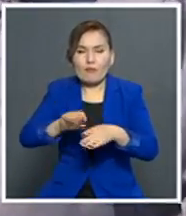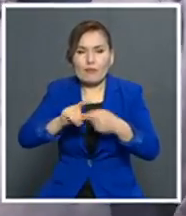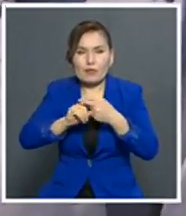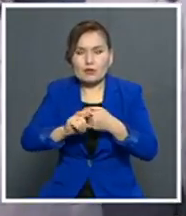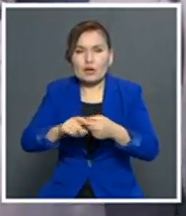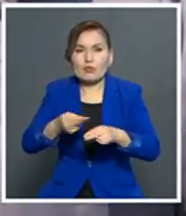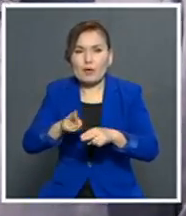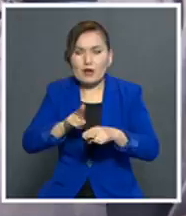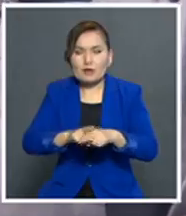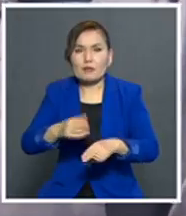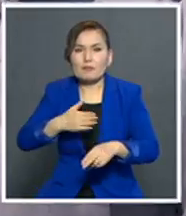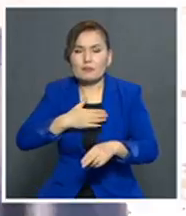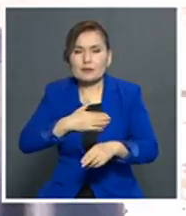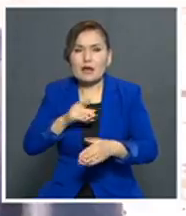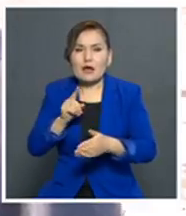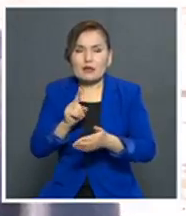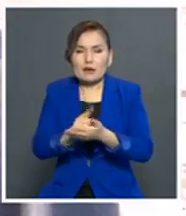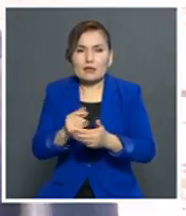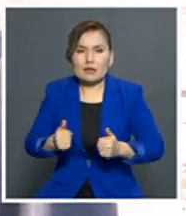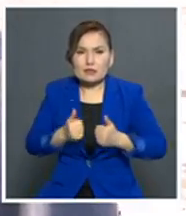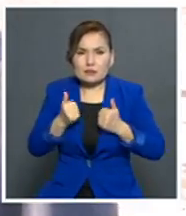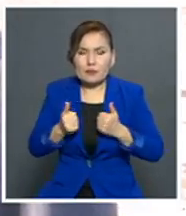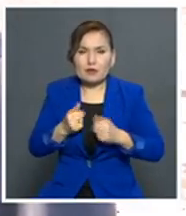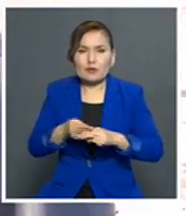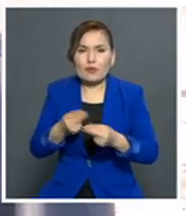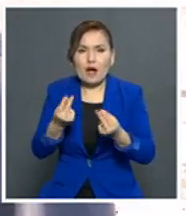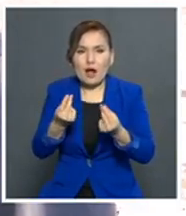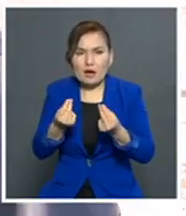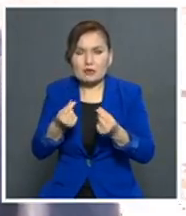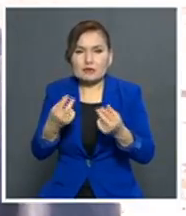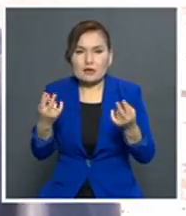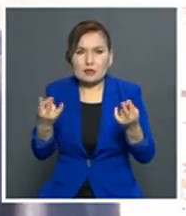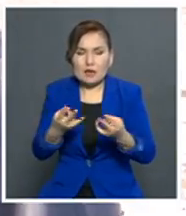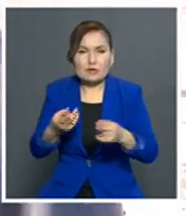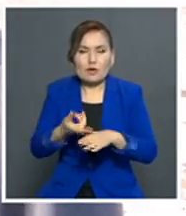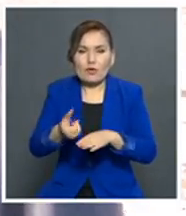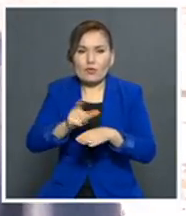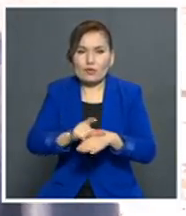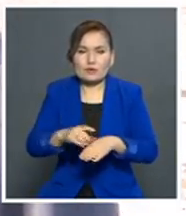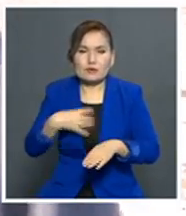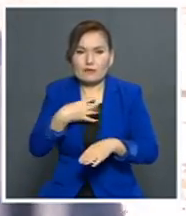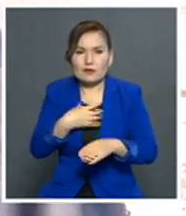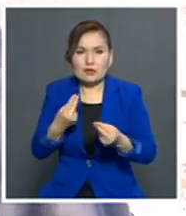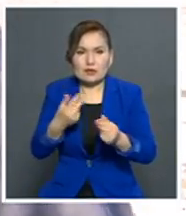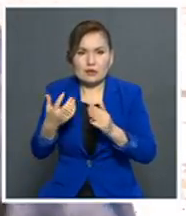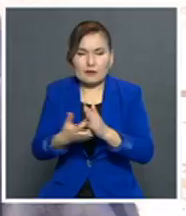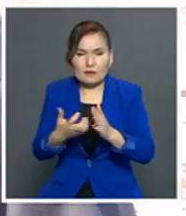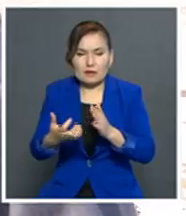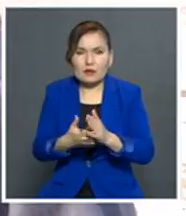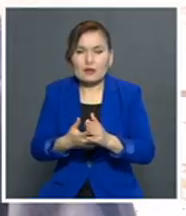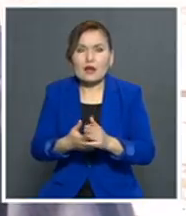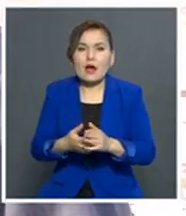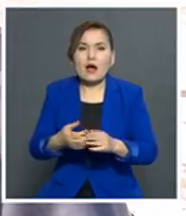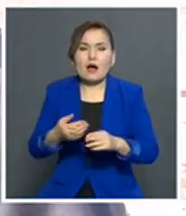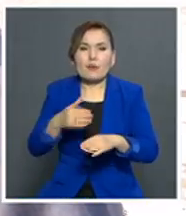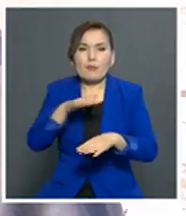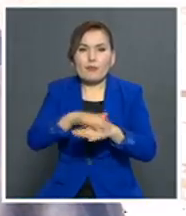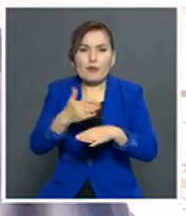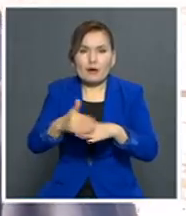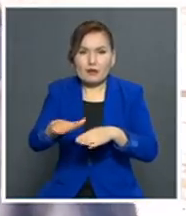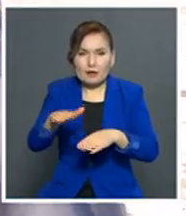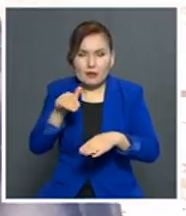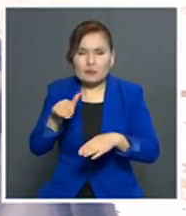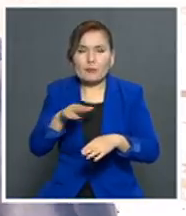жасап жатырмыз. Бүкіл сұрақ, мәселе ақшада. Как сол ақша жағы шешіледі, қарызды аламыз